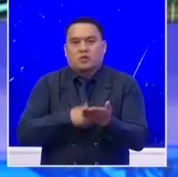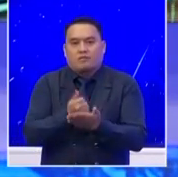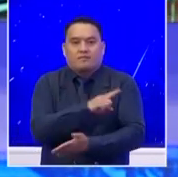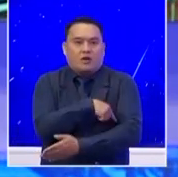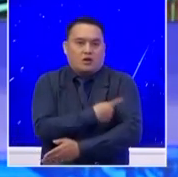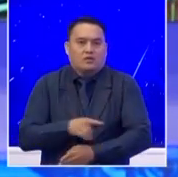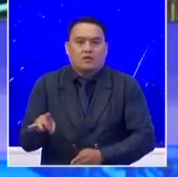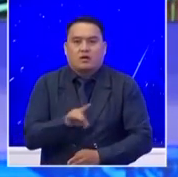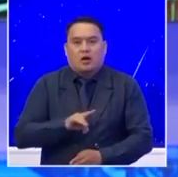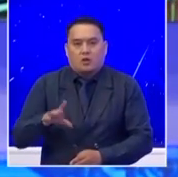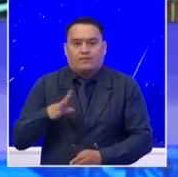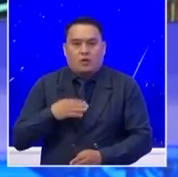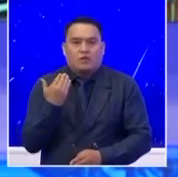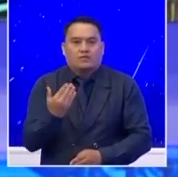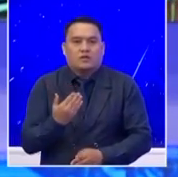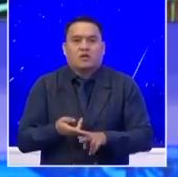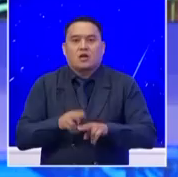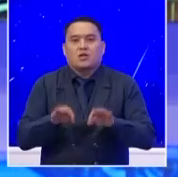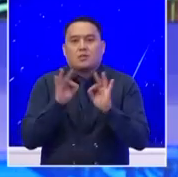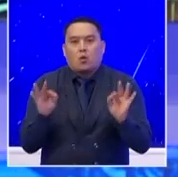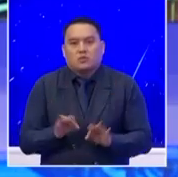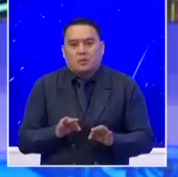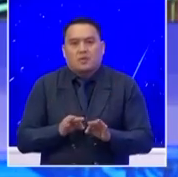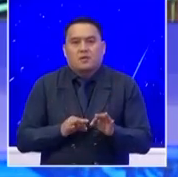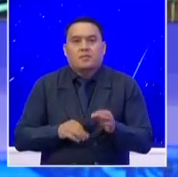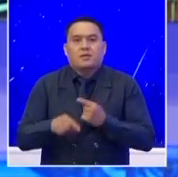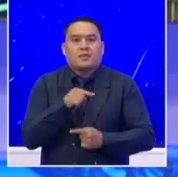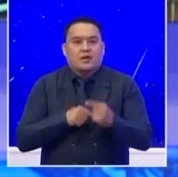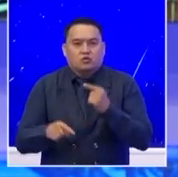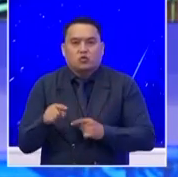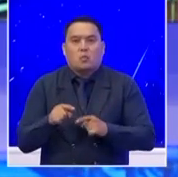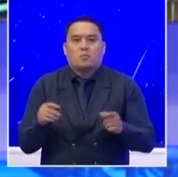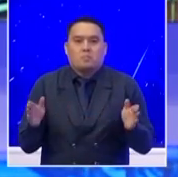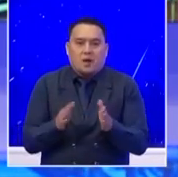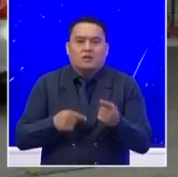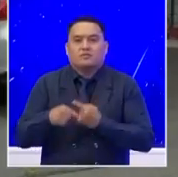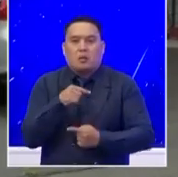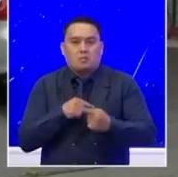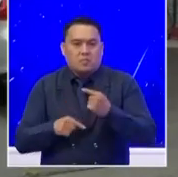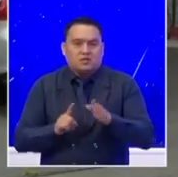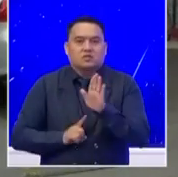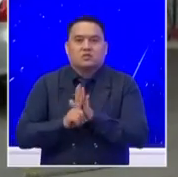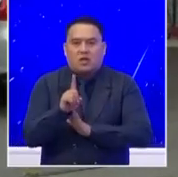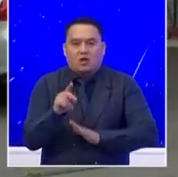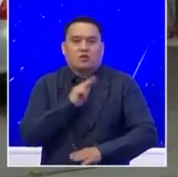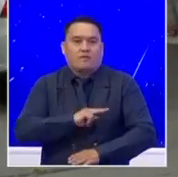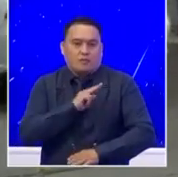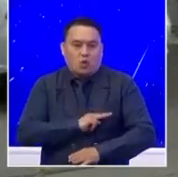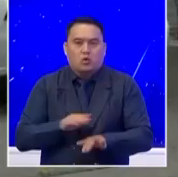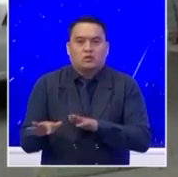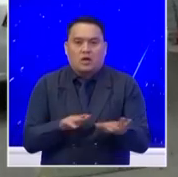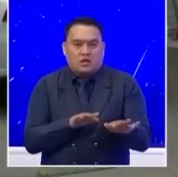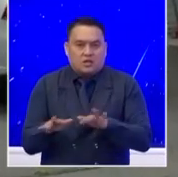санитарный врач региона Кайрат Баймухаметов. Таким образом, предприниматели и субъекты малого и среднего бизнеса начали осуществлять